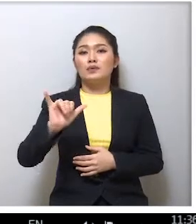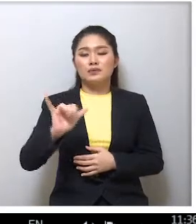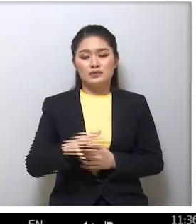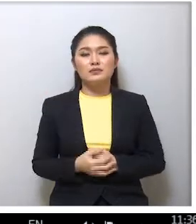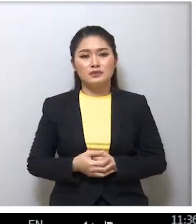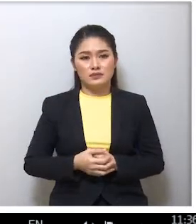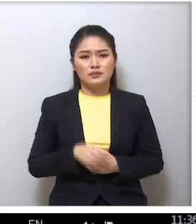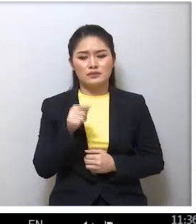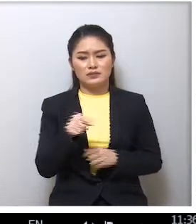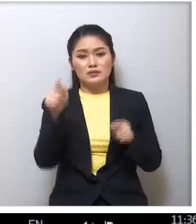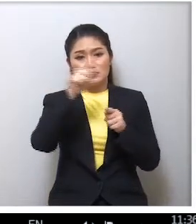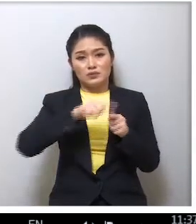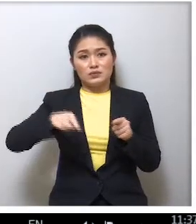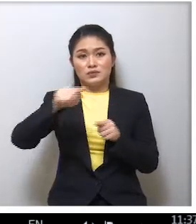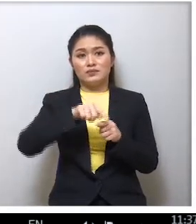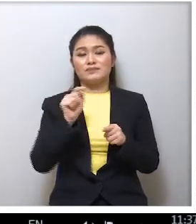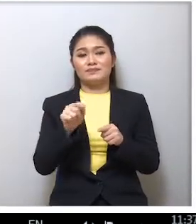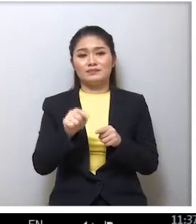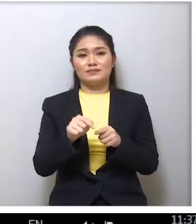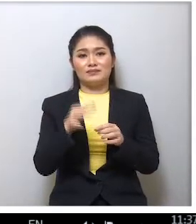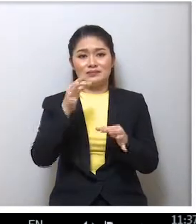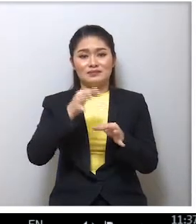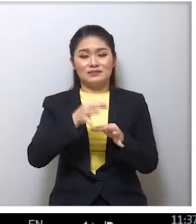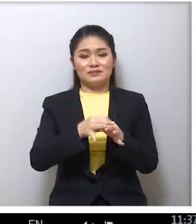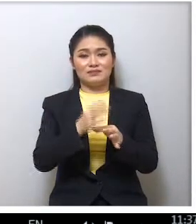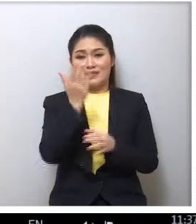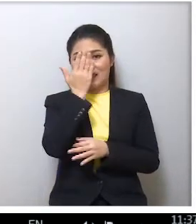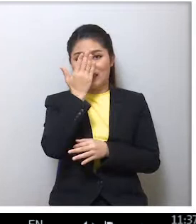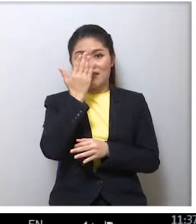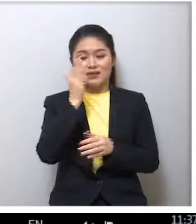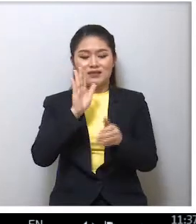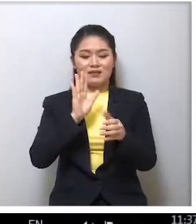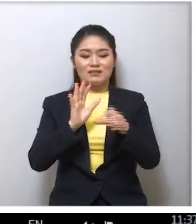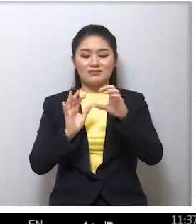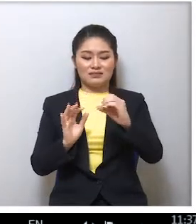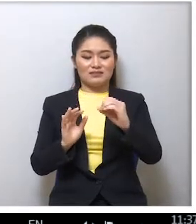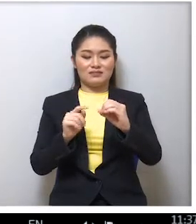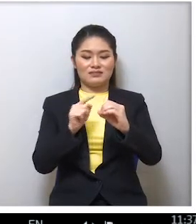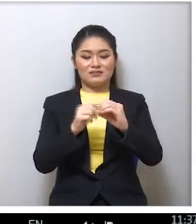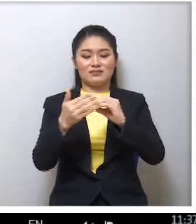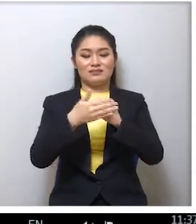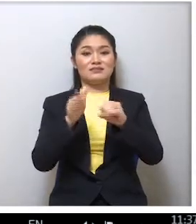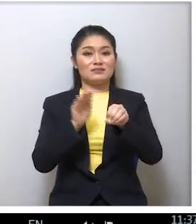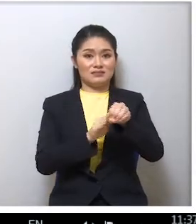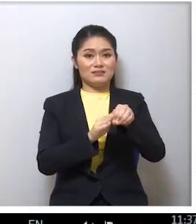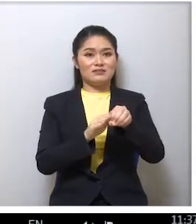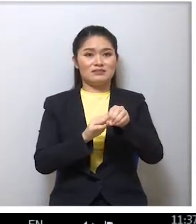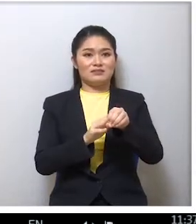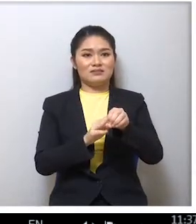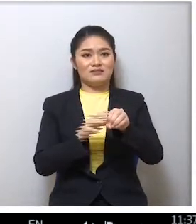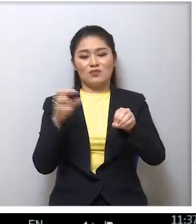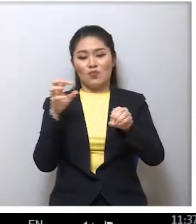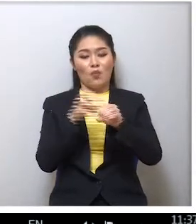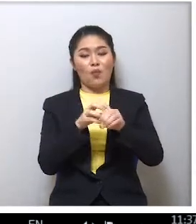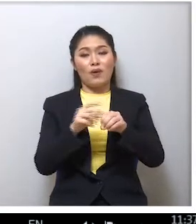นะครับเนื่องจากว่าเรามี2เหรียญนี้เรามี2หน้าถ้าเราโยนเข้าไปเลยเมื่อกี้เนี่ยมันจะใส่เข้าไปทั้งชิ้นนี่เล